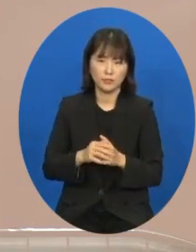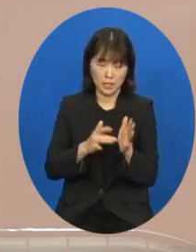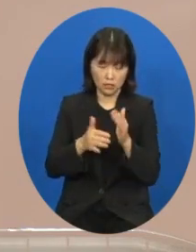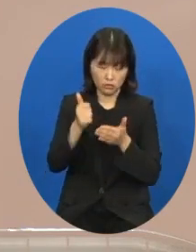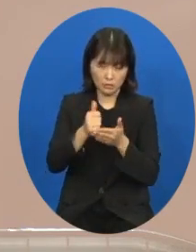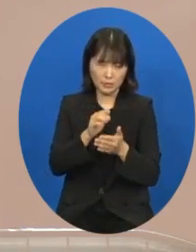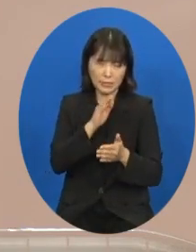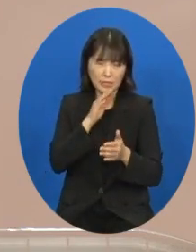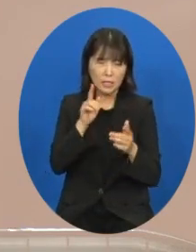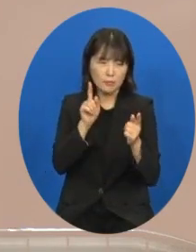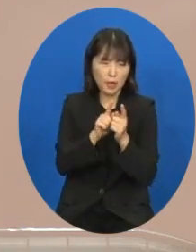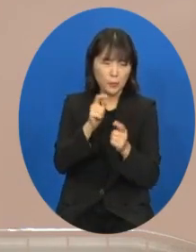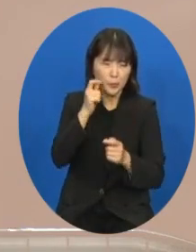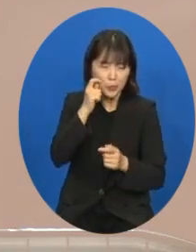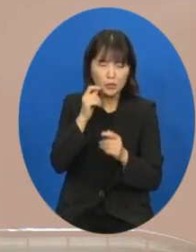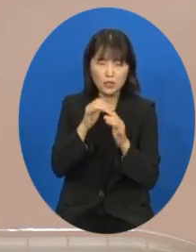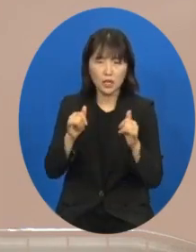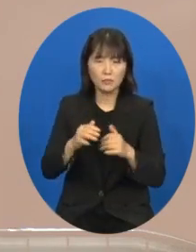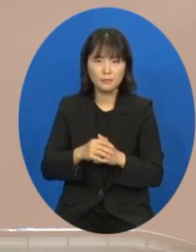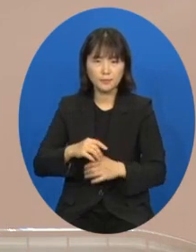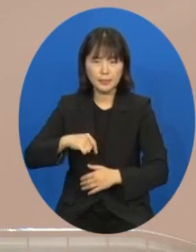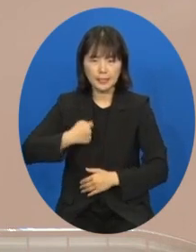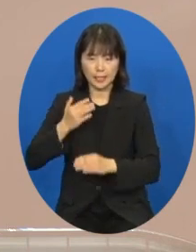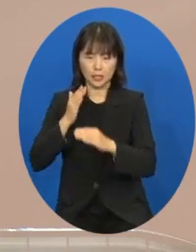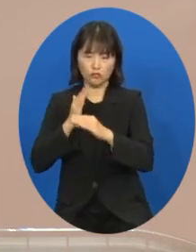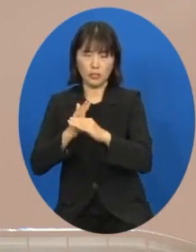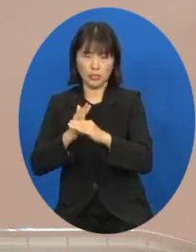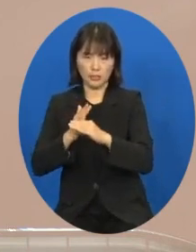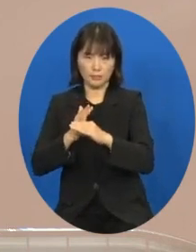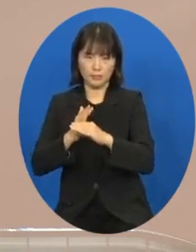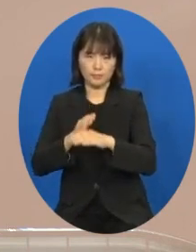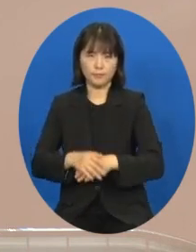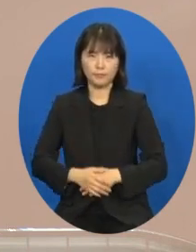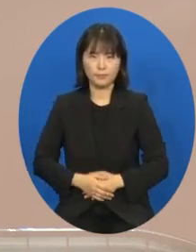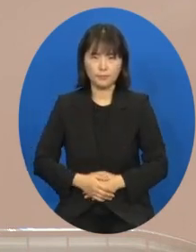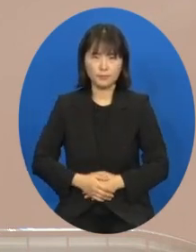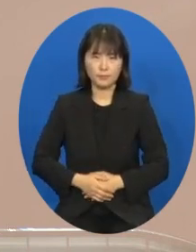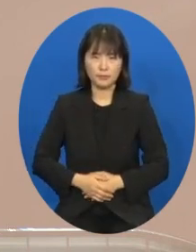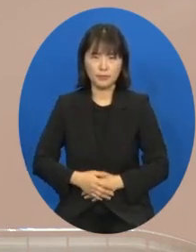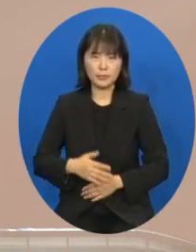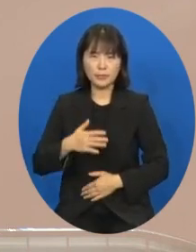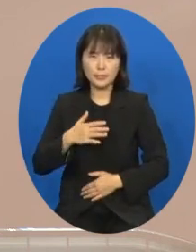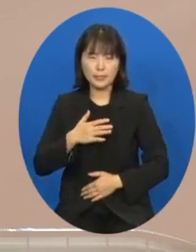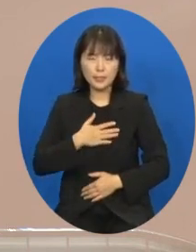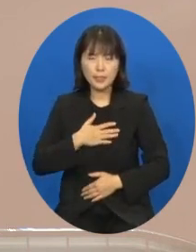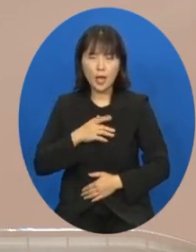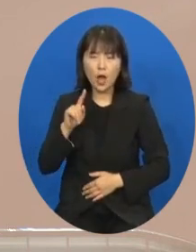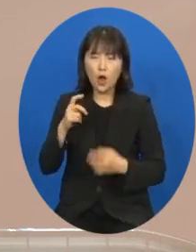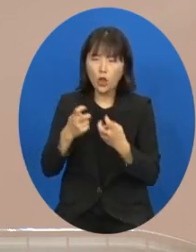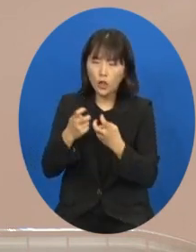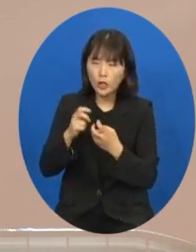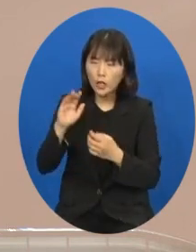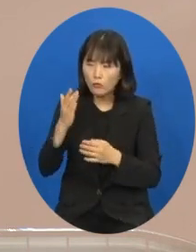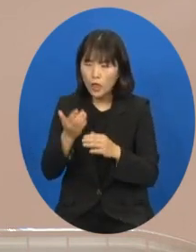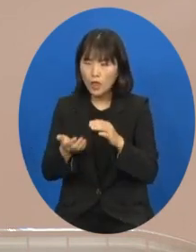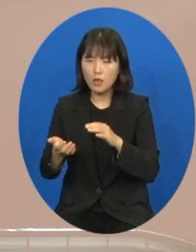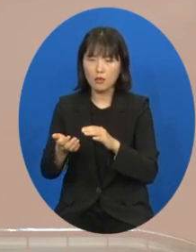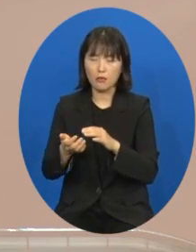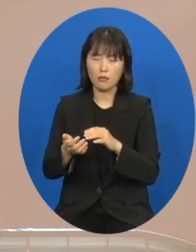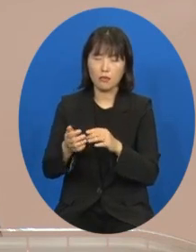만나지 못한 사람은 다 자기가 중심이 돼야 돼요. 내가 어떻게 됐느냐, 그게 더 큰